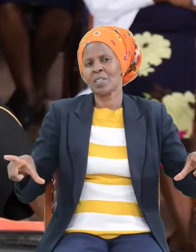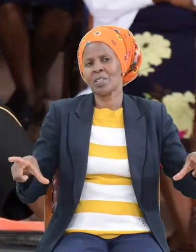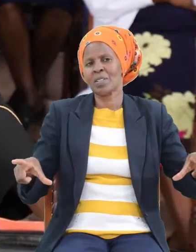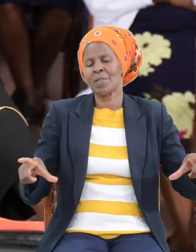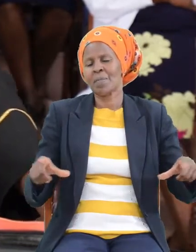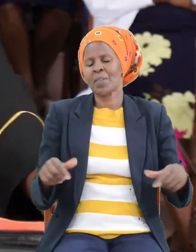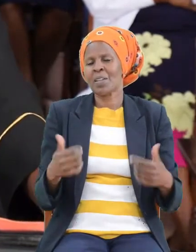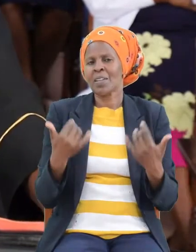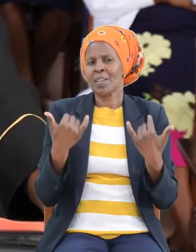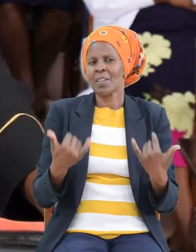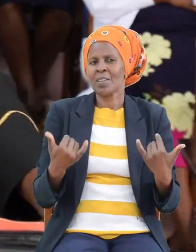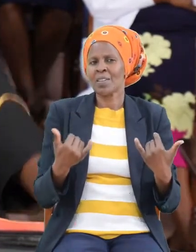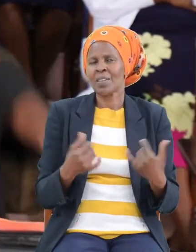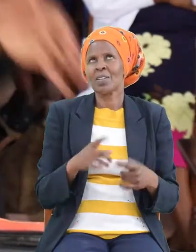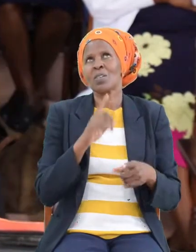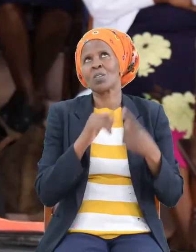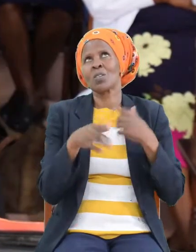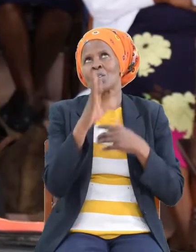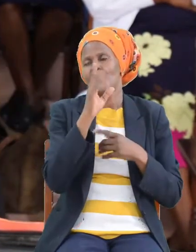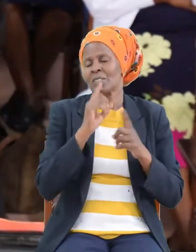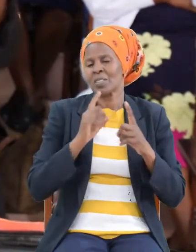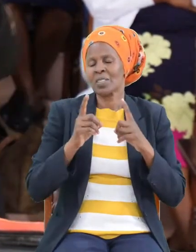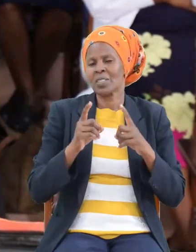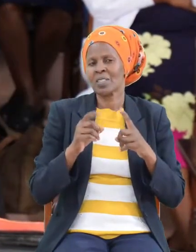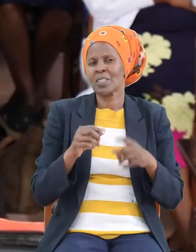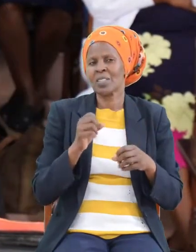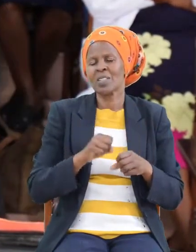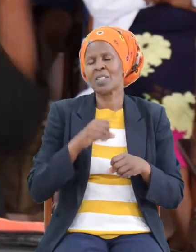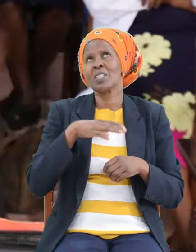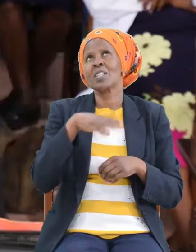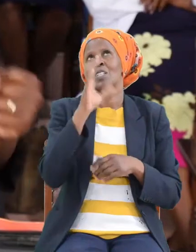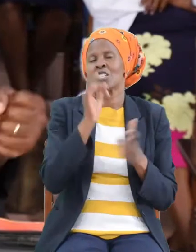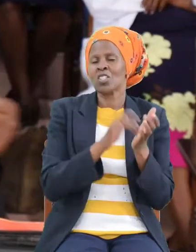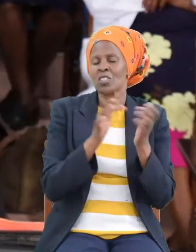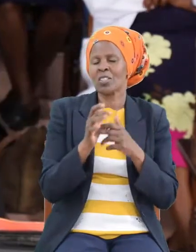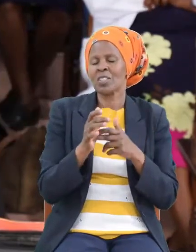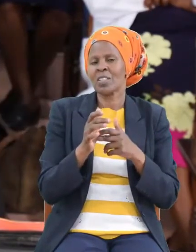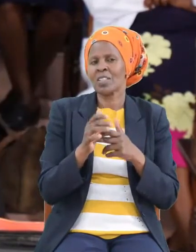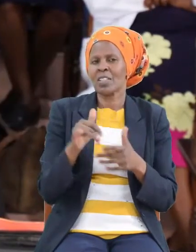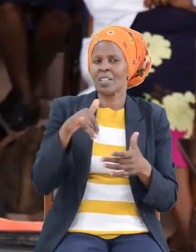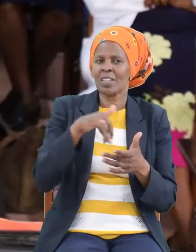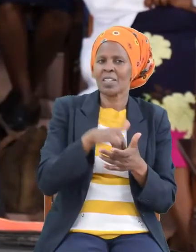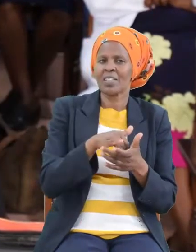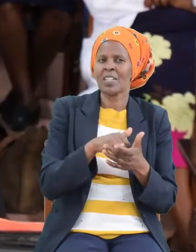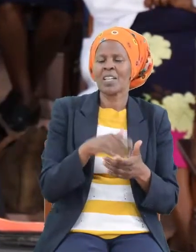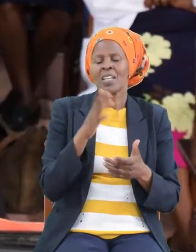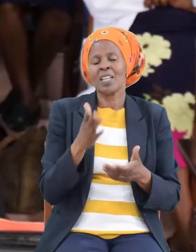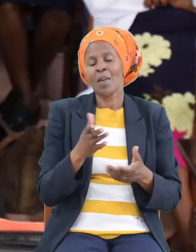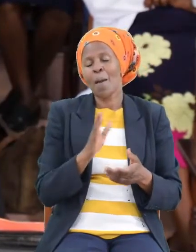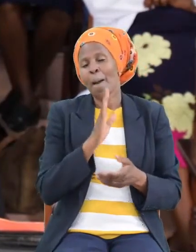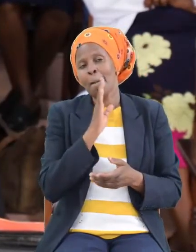Eden. Sasa Mungu anasema katika hilo alimtuma mwana wake Yesu Kristo ili awe ndiye